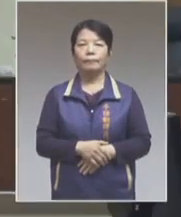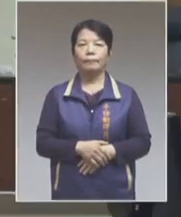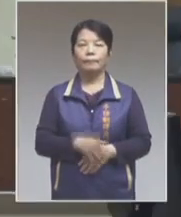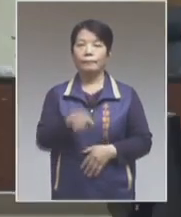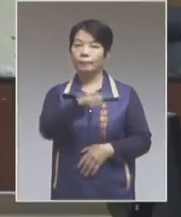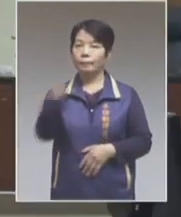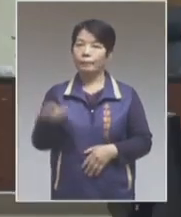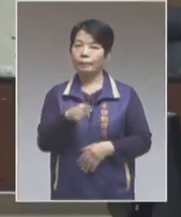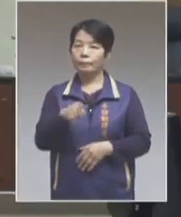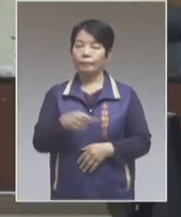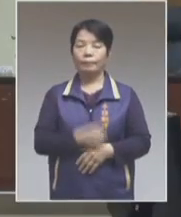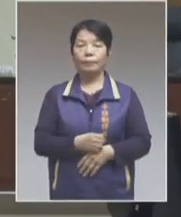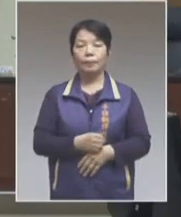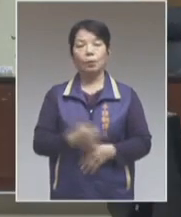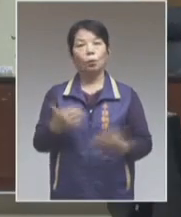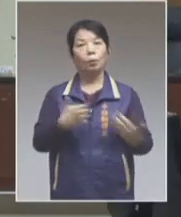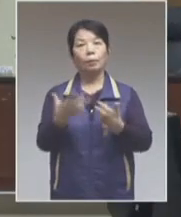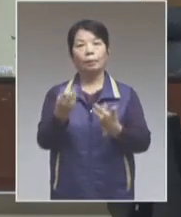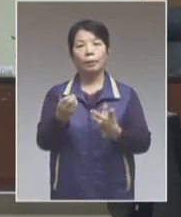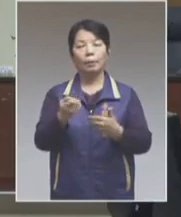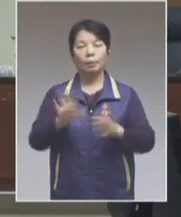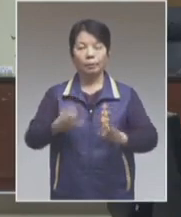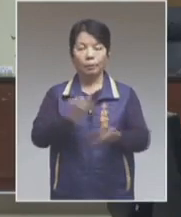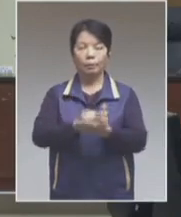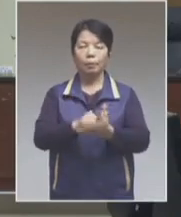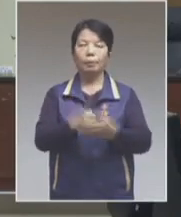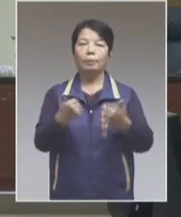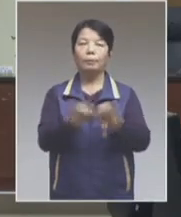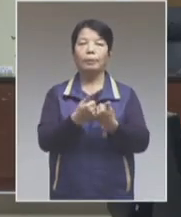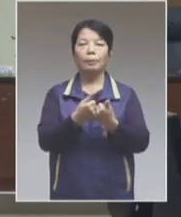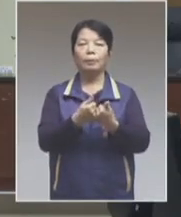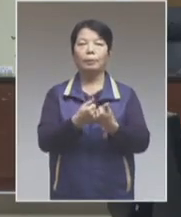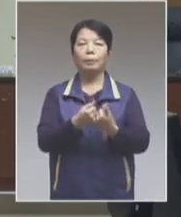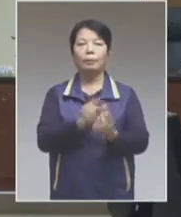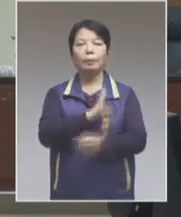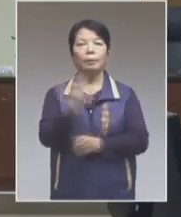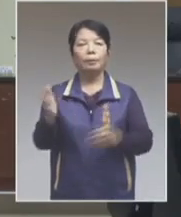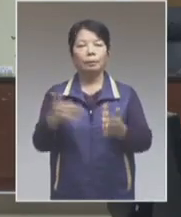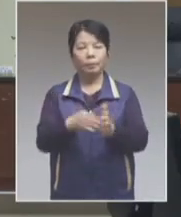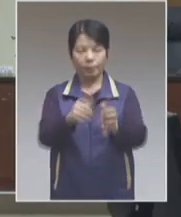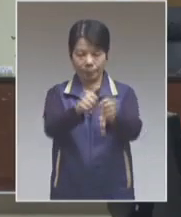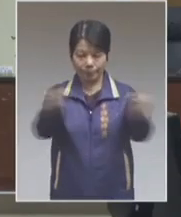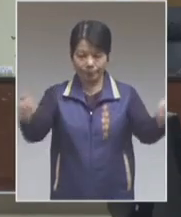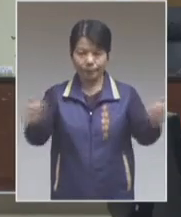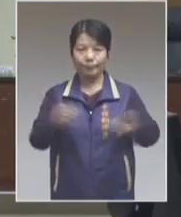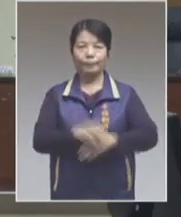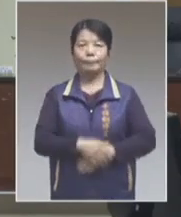各位媒体朋友没有进一步的问题的话，那我们记者会就到此结束。好，谢 谢 各位媒体朋友，谢谢。 谢谢。